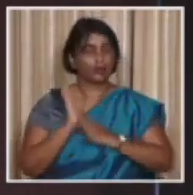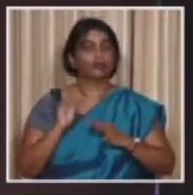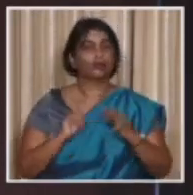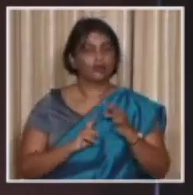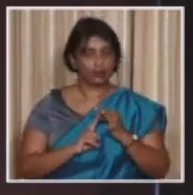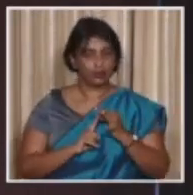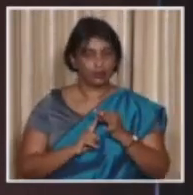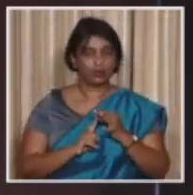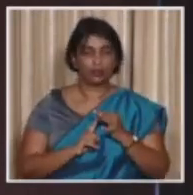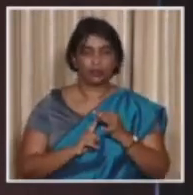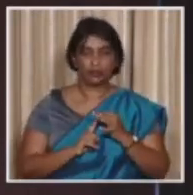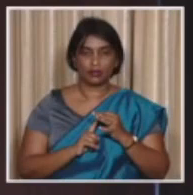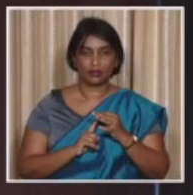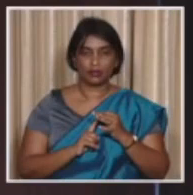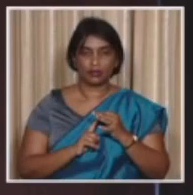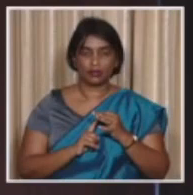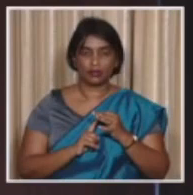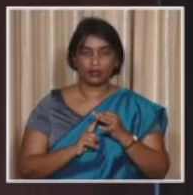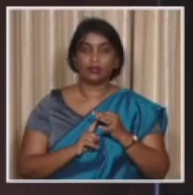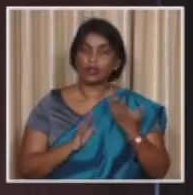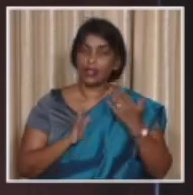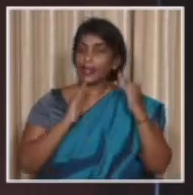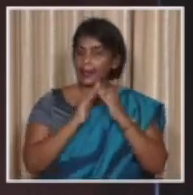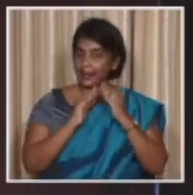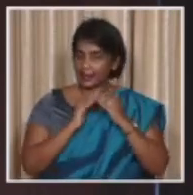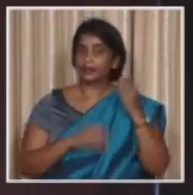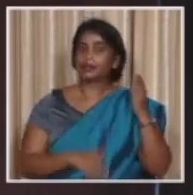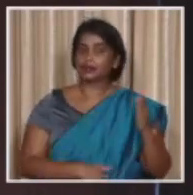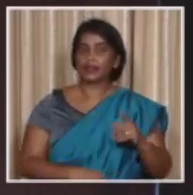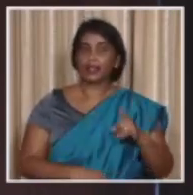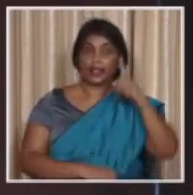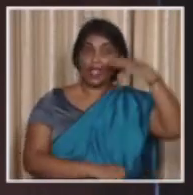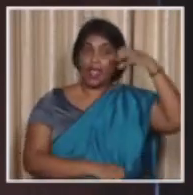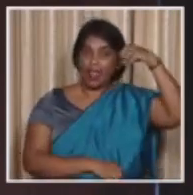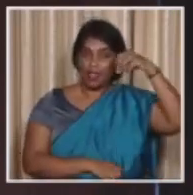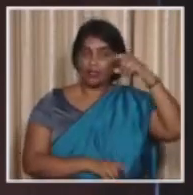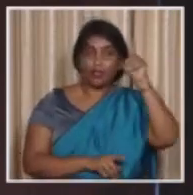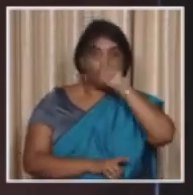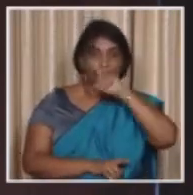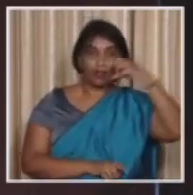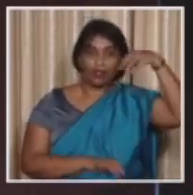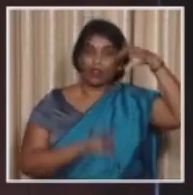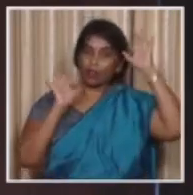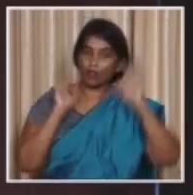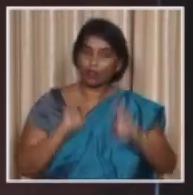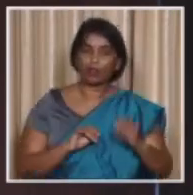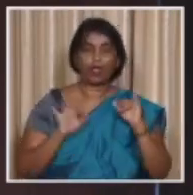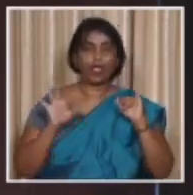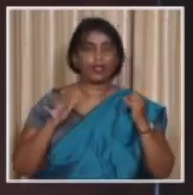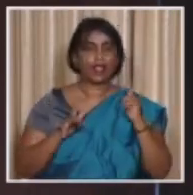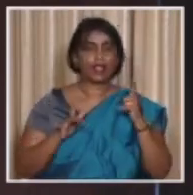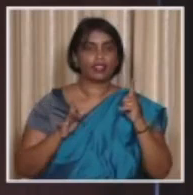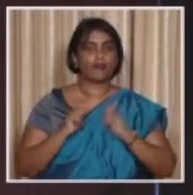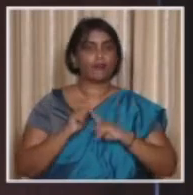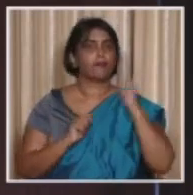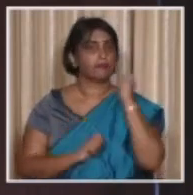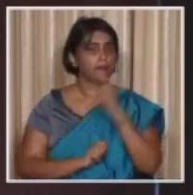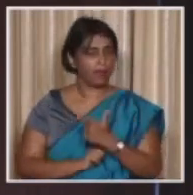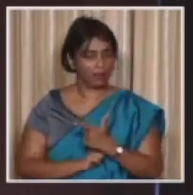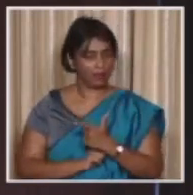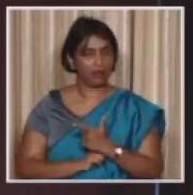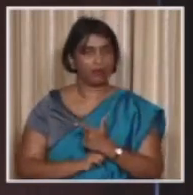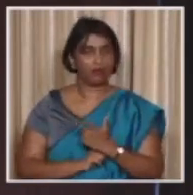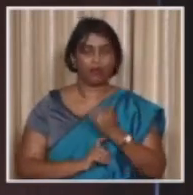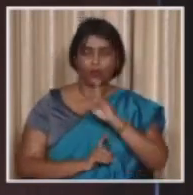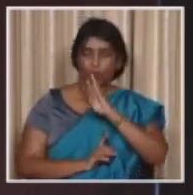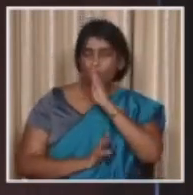මන්ත්‍රීතුමනි මොන කිසියම් වූ ගෙදරක එක බල්බයක්වත් මුළු මාසෙම නොදැම්මත් රුපියල් 670ක් ගෙවන්න ඕන. මේ හෙන